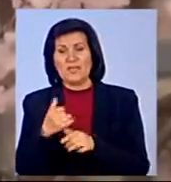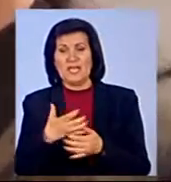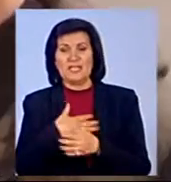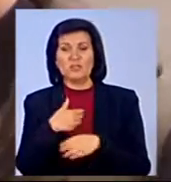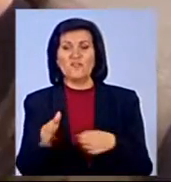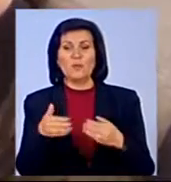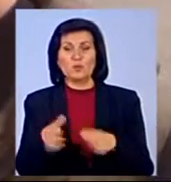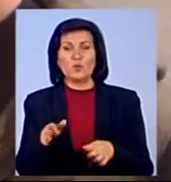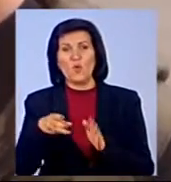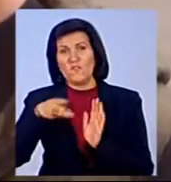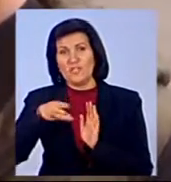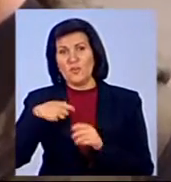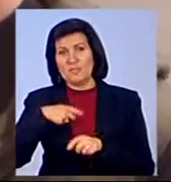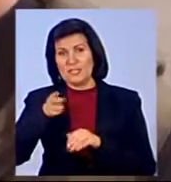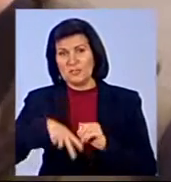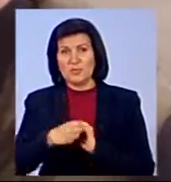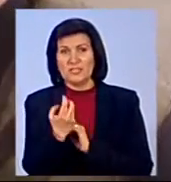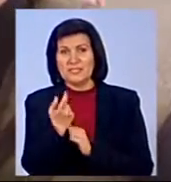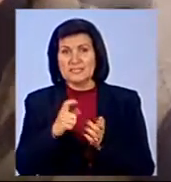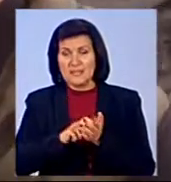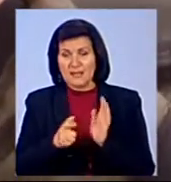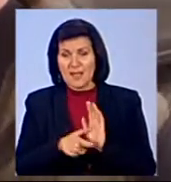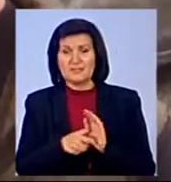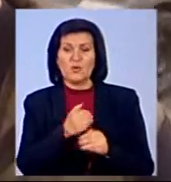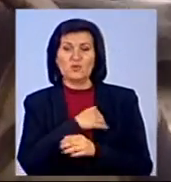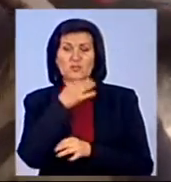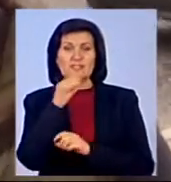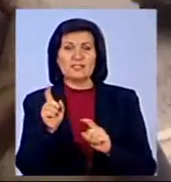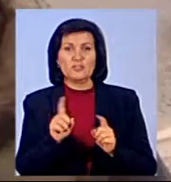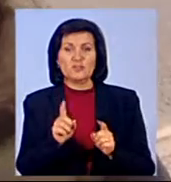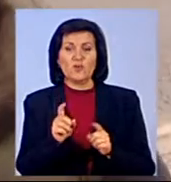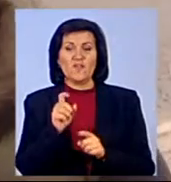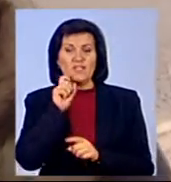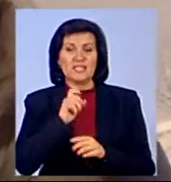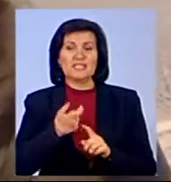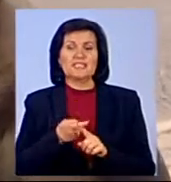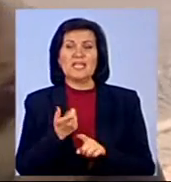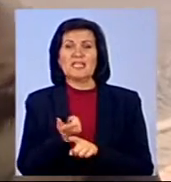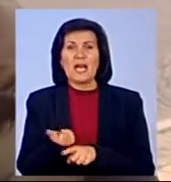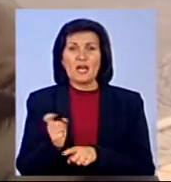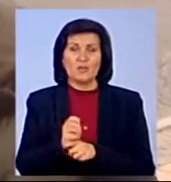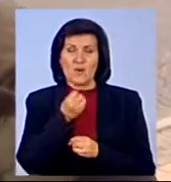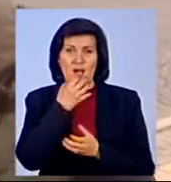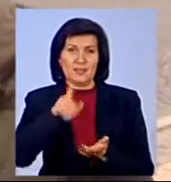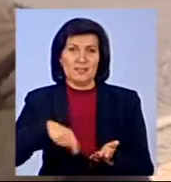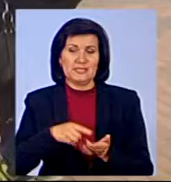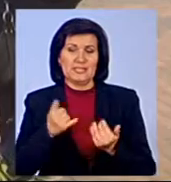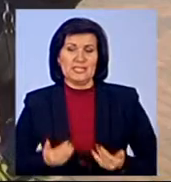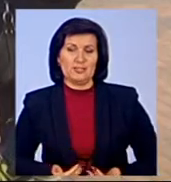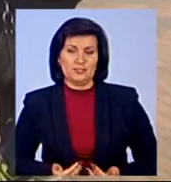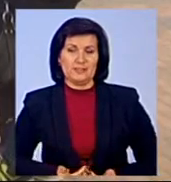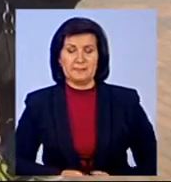нашого випускного відео, адже ми закінчимо 11 клас. Та хочу сказати, що Вінниця – це надто гарне місто для